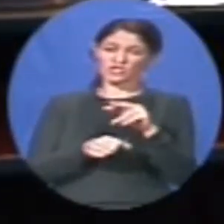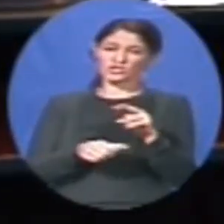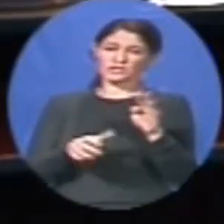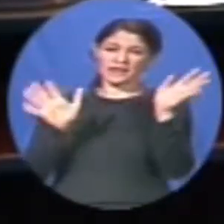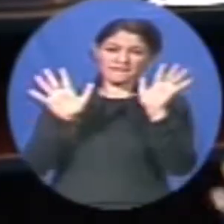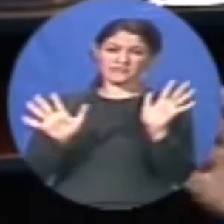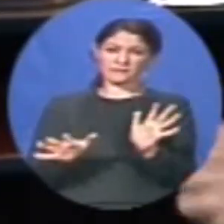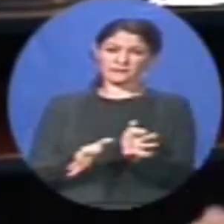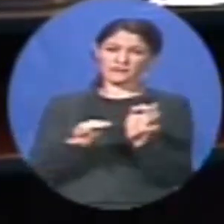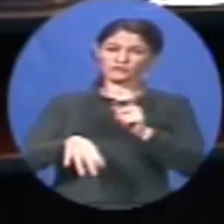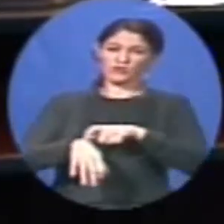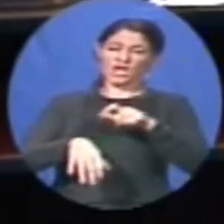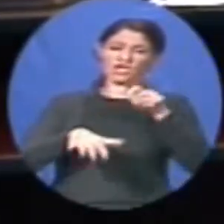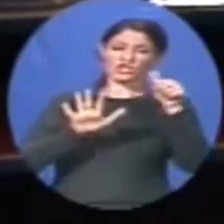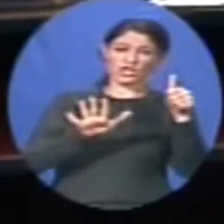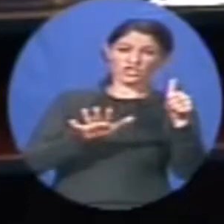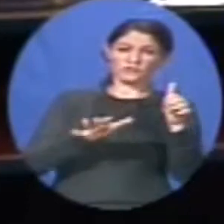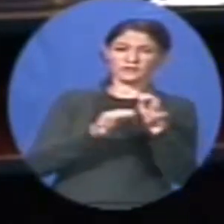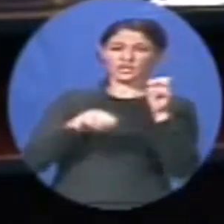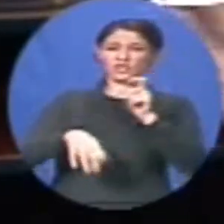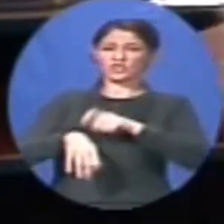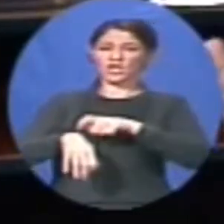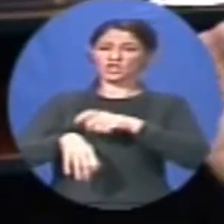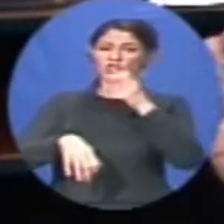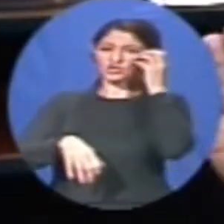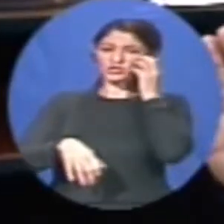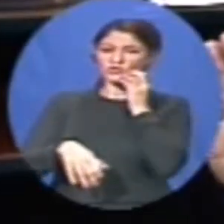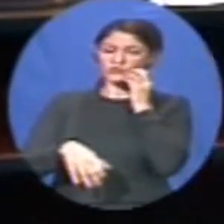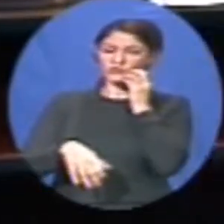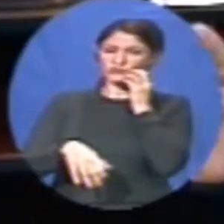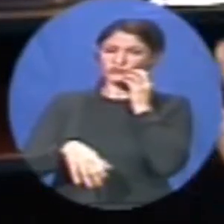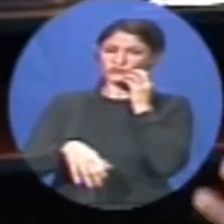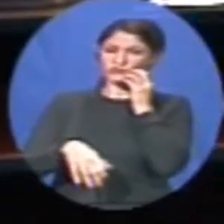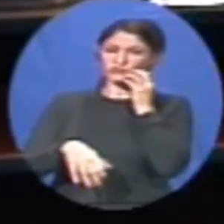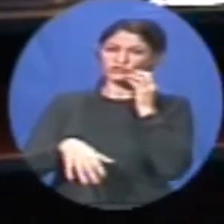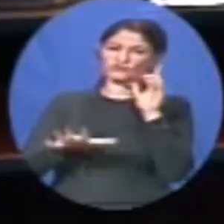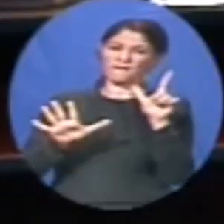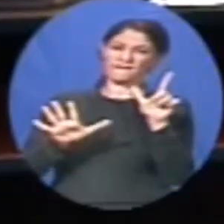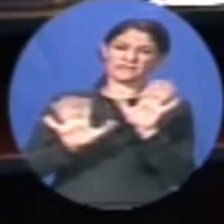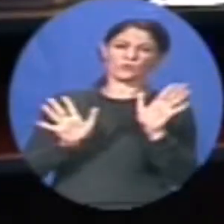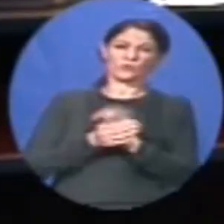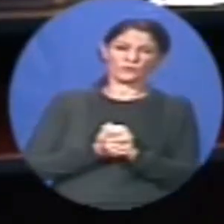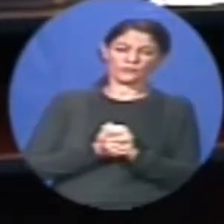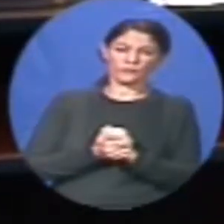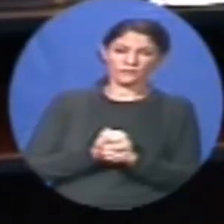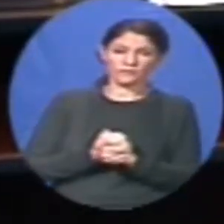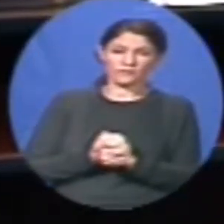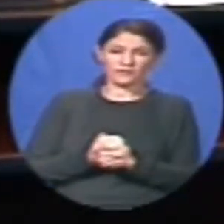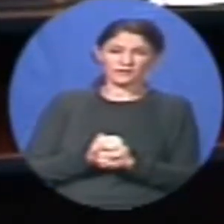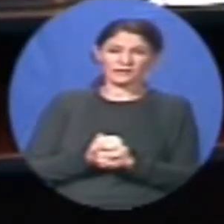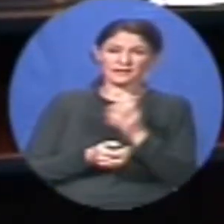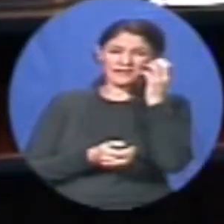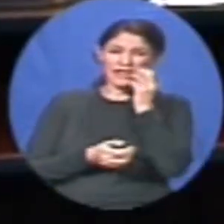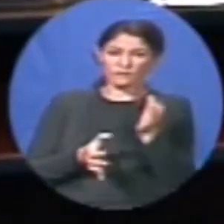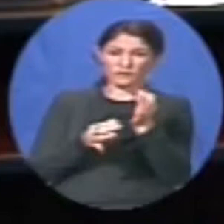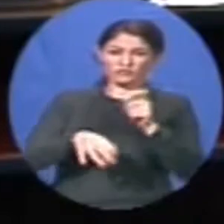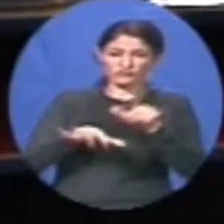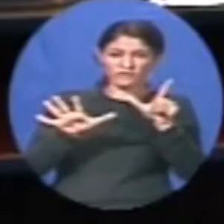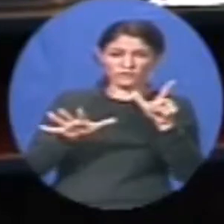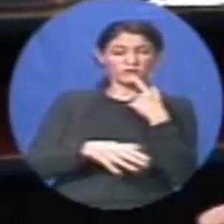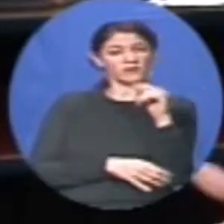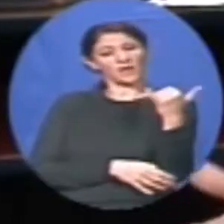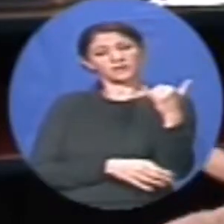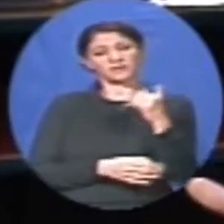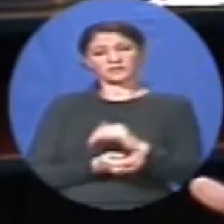6, יש טלפונים משעה 7, עכשיו זה מחייב גם אותי, לא תמיד עומדים בזה, לא תמיד, הרבה פעמים לא עומדים בזה. אבל טלפון רק מ-7. אבל